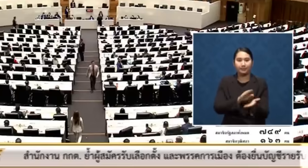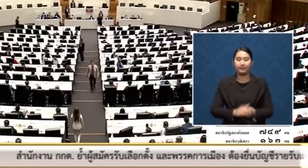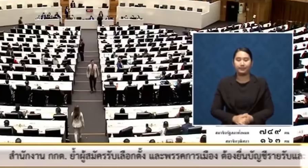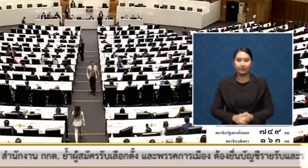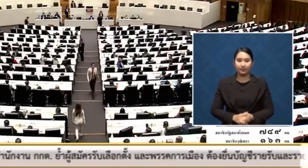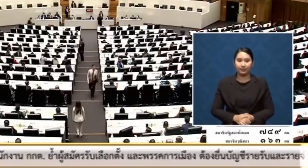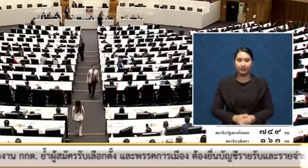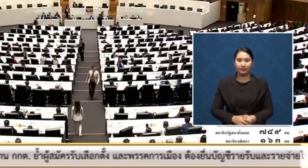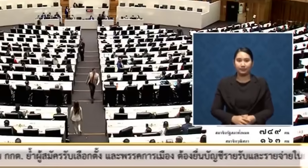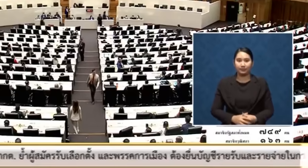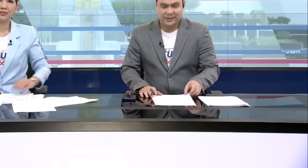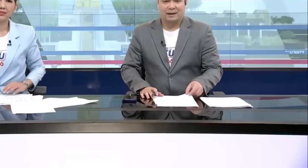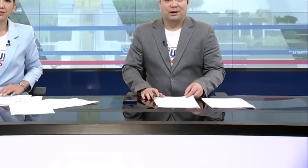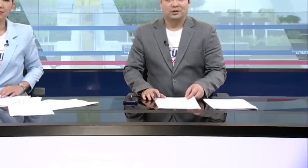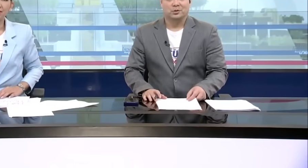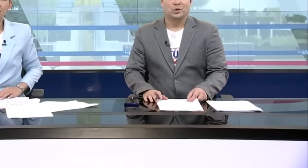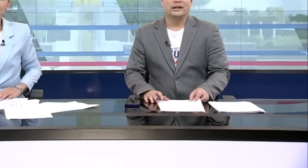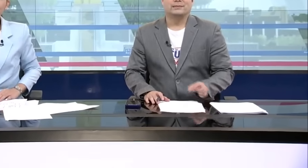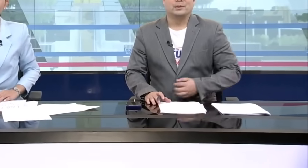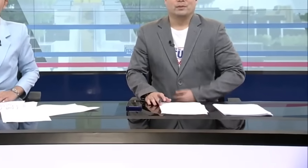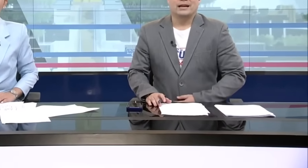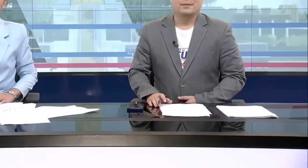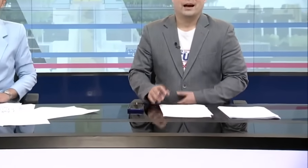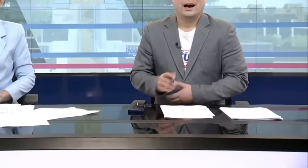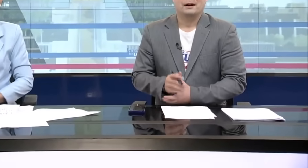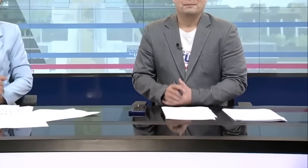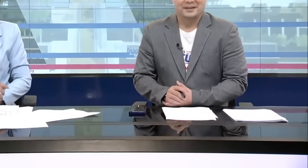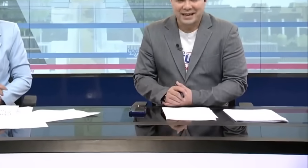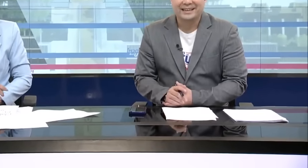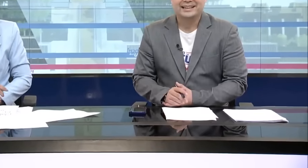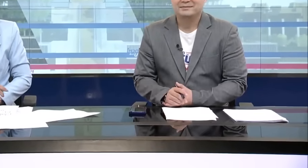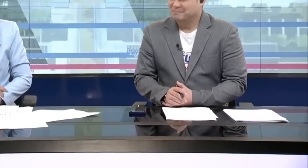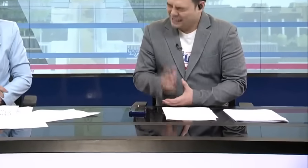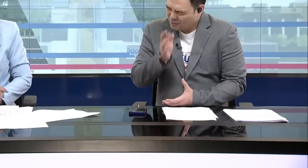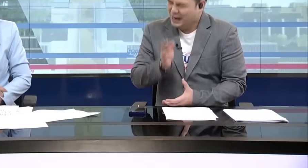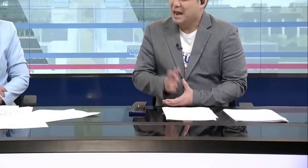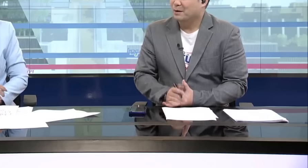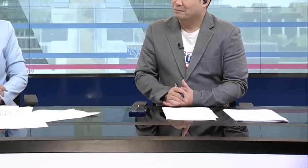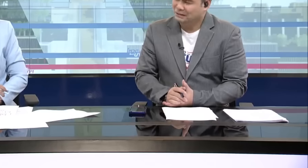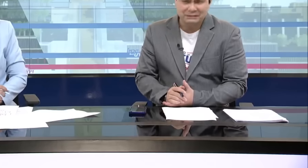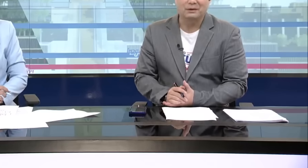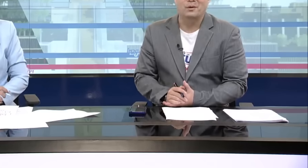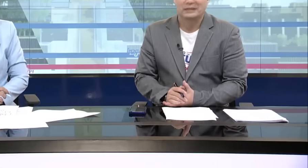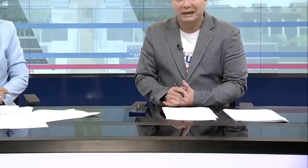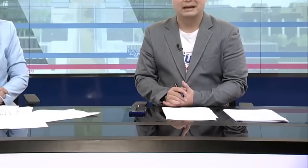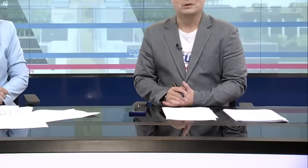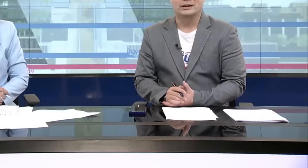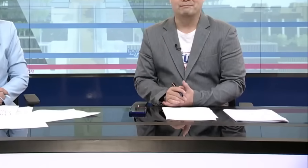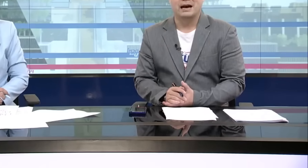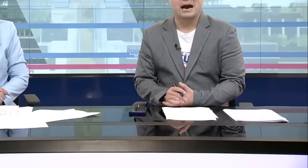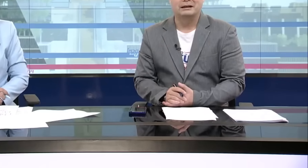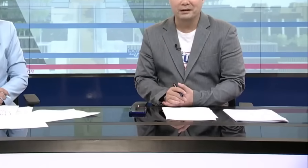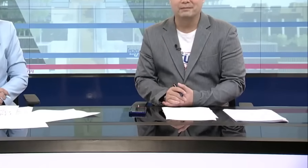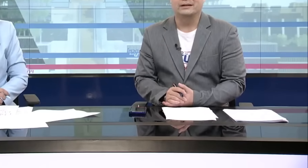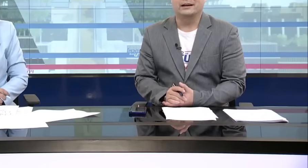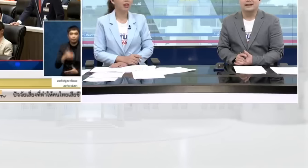ากนี้ช่วงหน้าค่ะ กลับเข้าสู่ช่วงนี้นะครับท่านผู้ชมครับ เมื่อกี้พูดแล้วว่าอีกเดี๋ยวคงเดือดอ่ะในช่วง